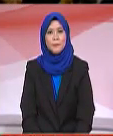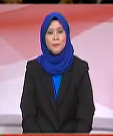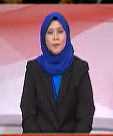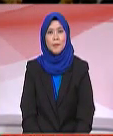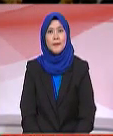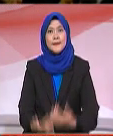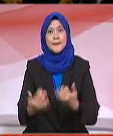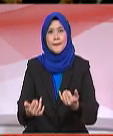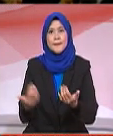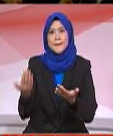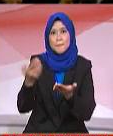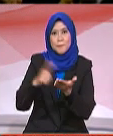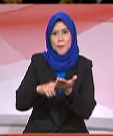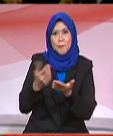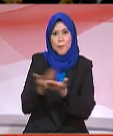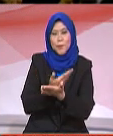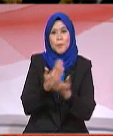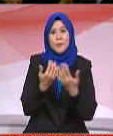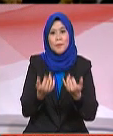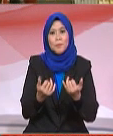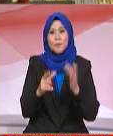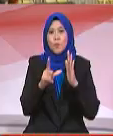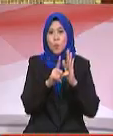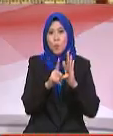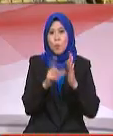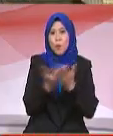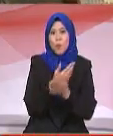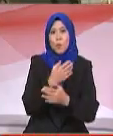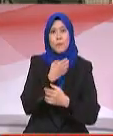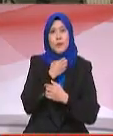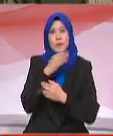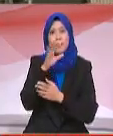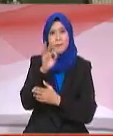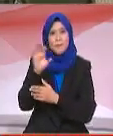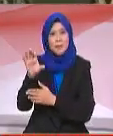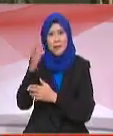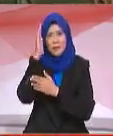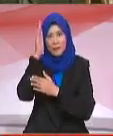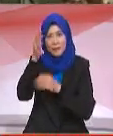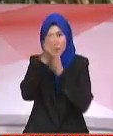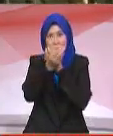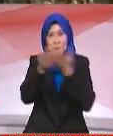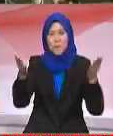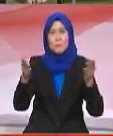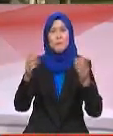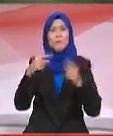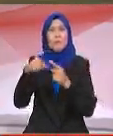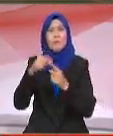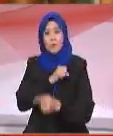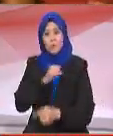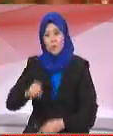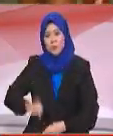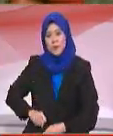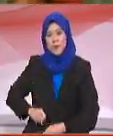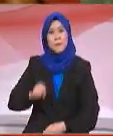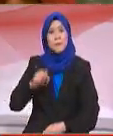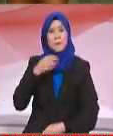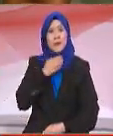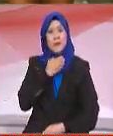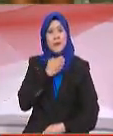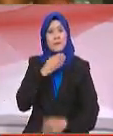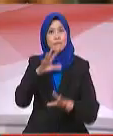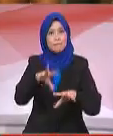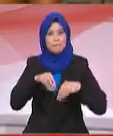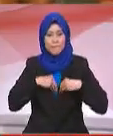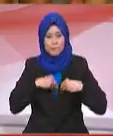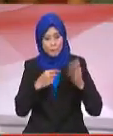Dalam perkembangan lain, logo baru pasukan Perak FC hanya akan diumumkan selepas mendapat perkenan Sultan Perak Sultan Nazrin